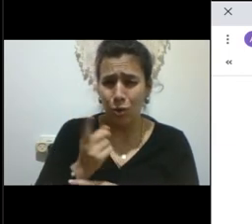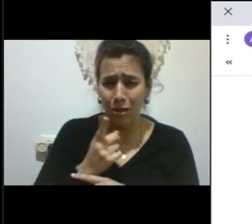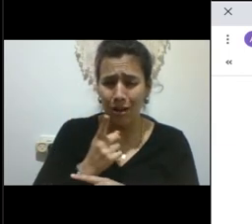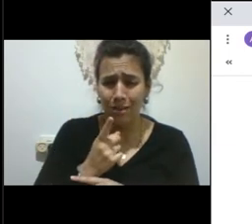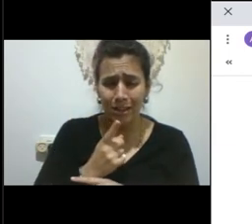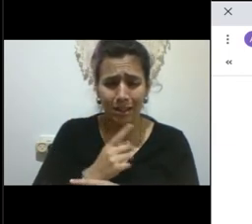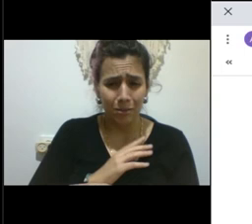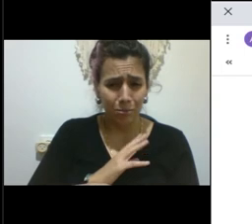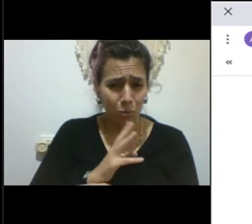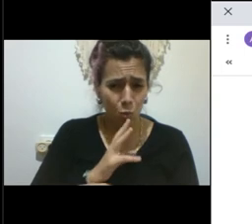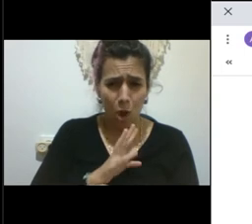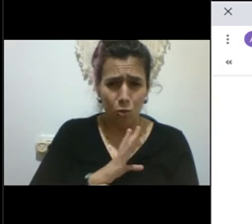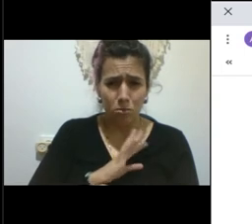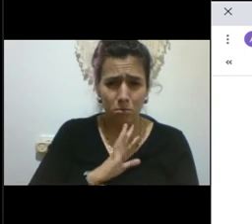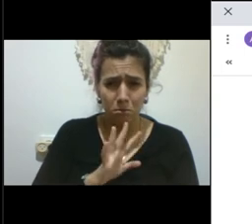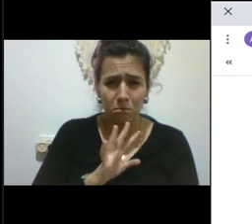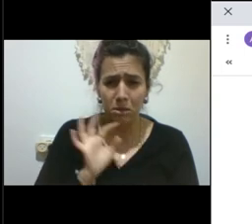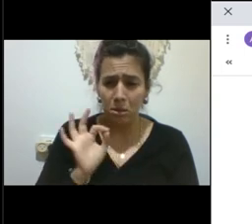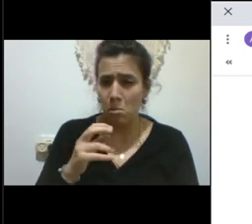אור